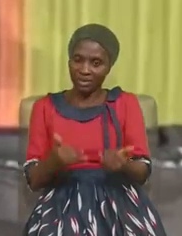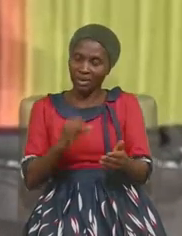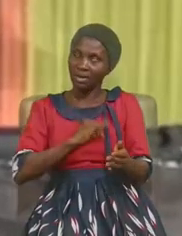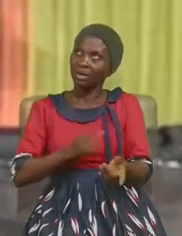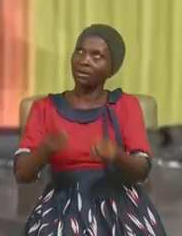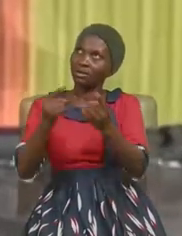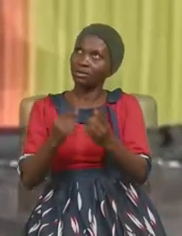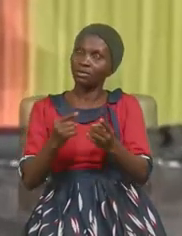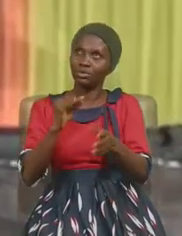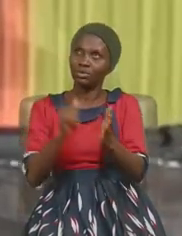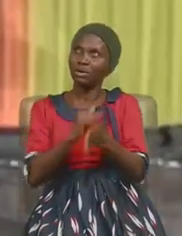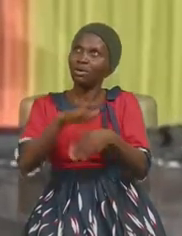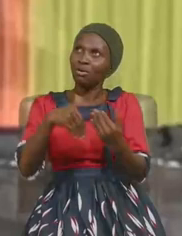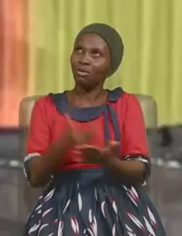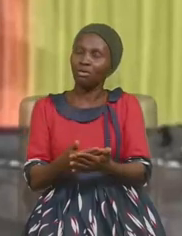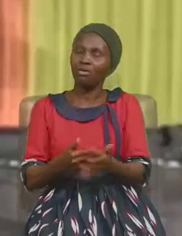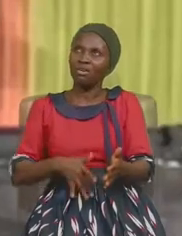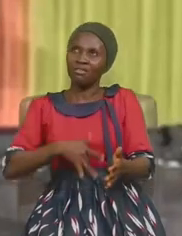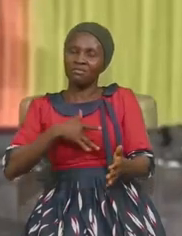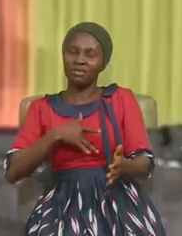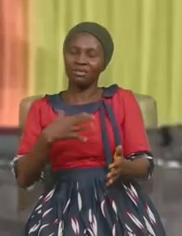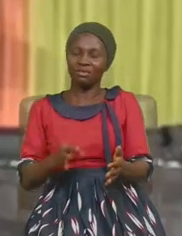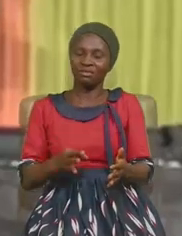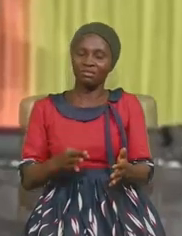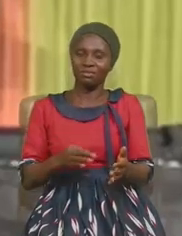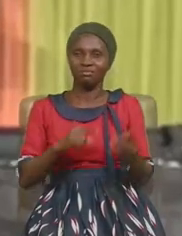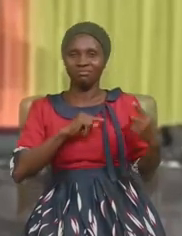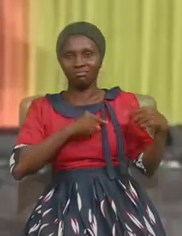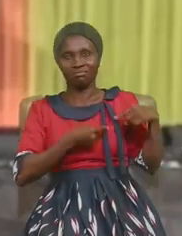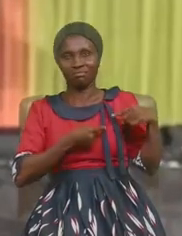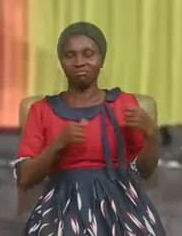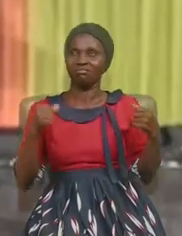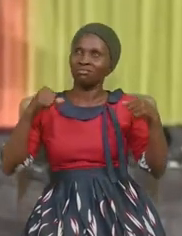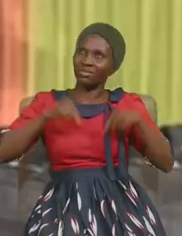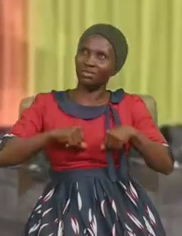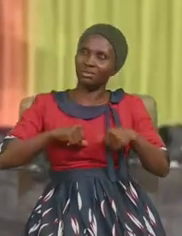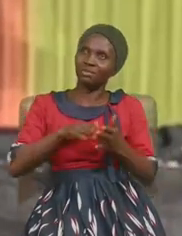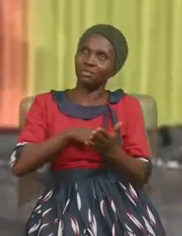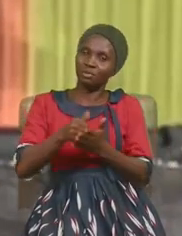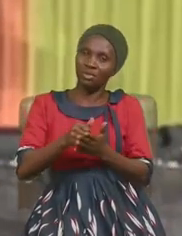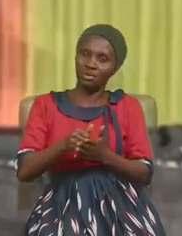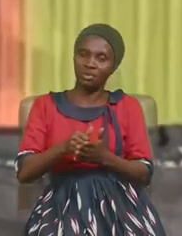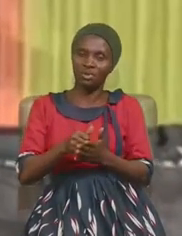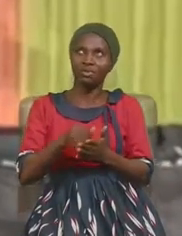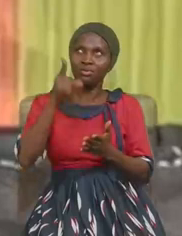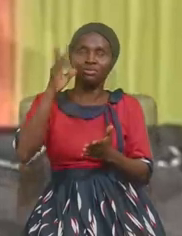cette culpabilité, toutes ces condamnations, toutes ces faiblesses, que tu puisses les ôter.